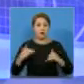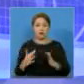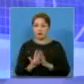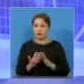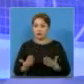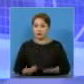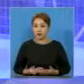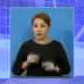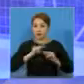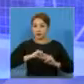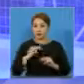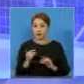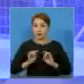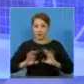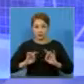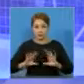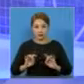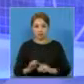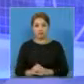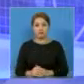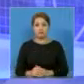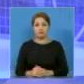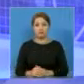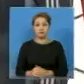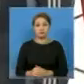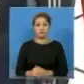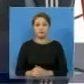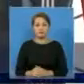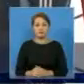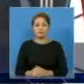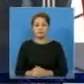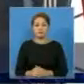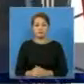тыныс-тіршілігімен тілшіміз Гүлия Айтуғанова танысып келді.